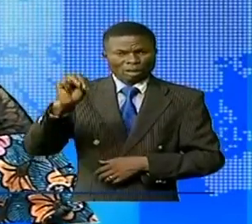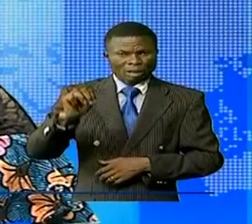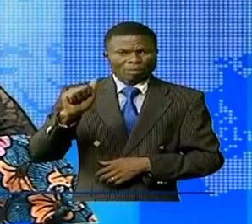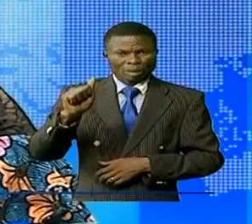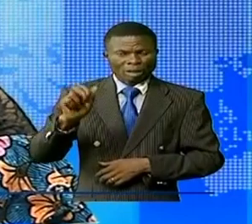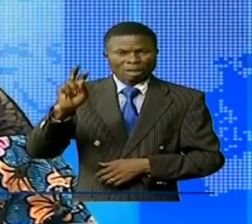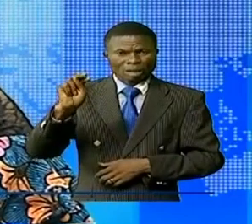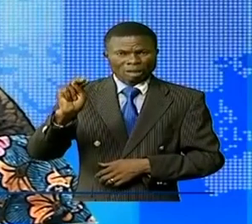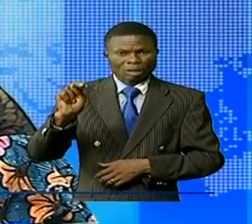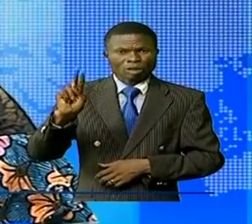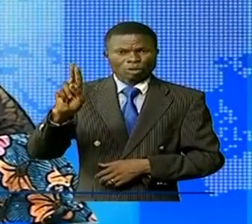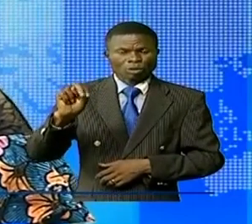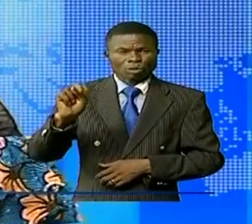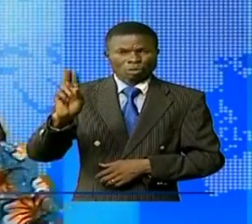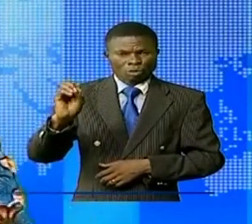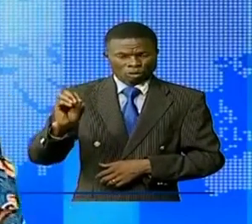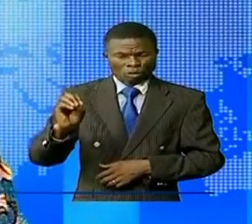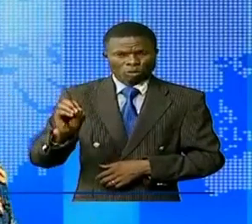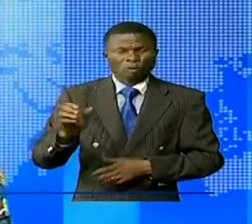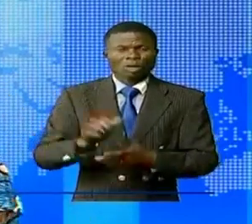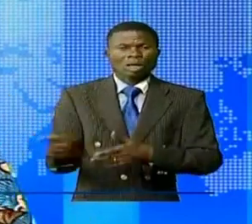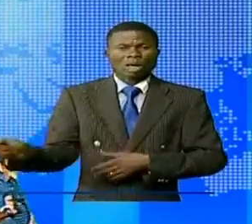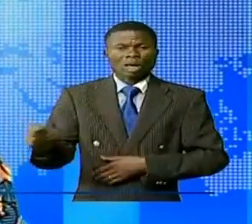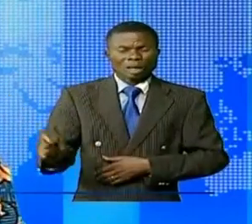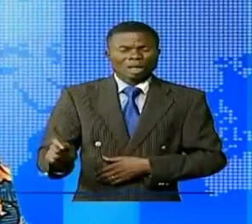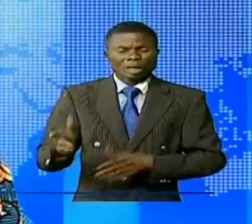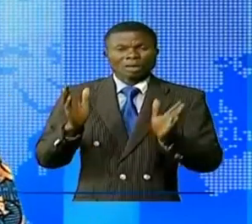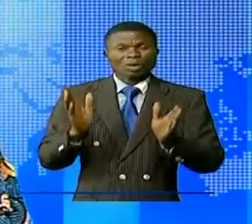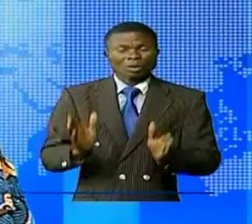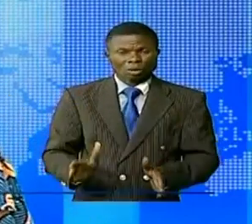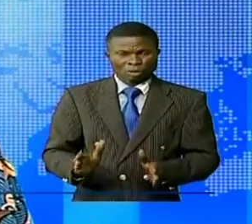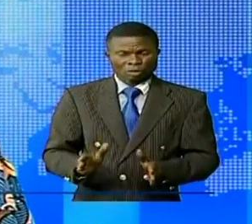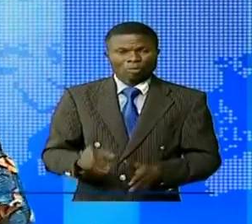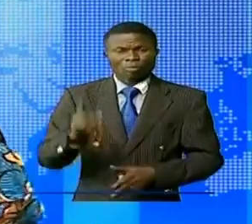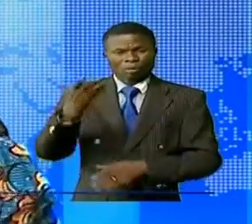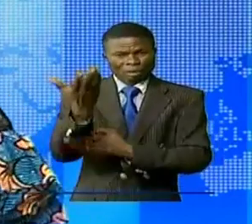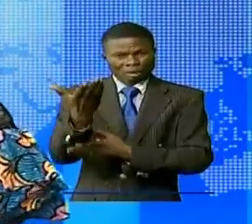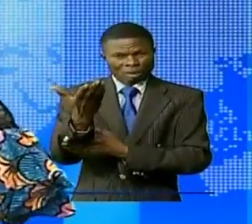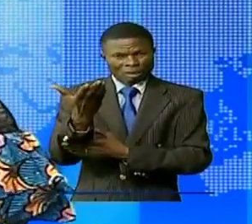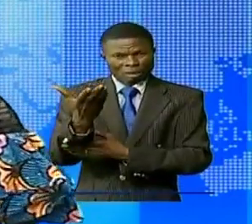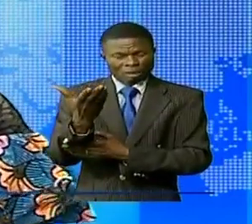de Tanganyika. L'administrateur du territoire de Manono en appelle à